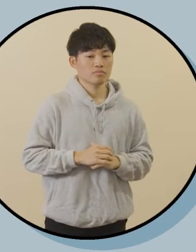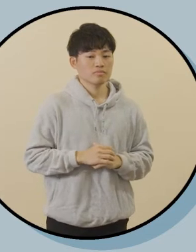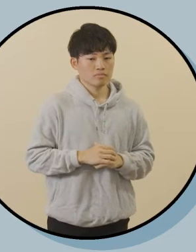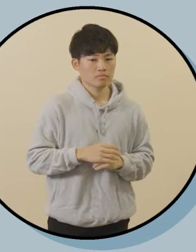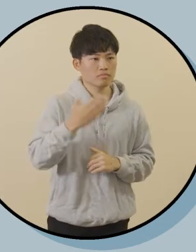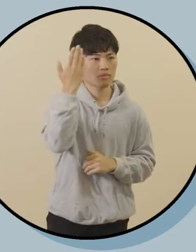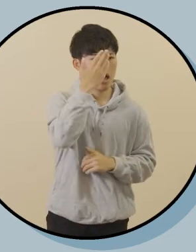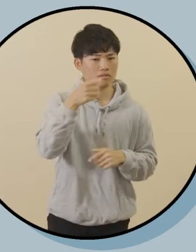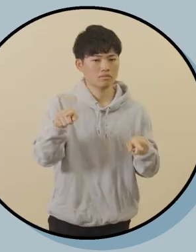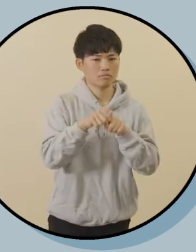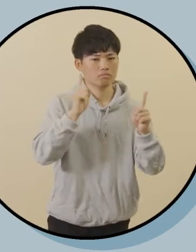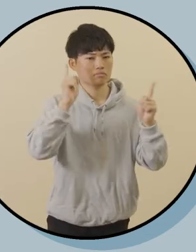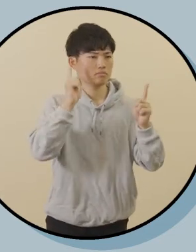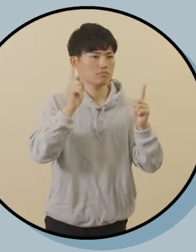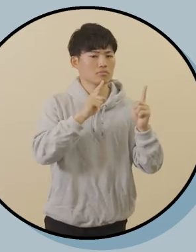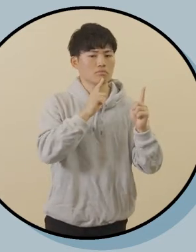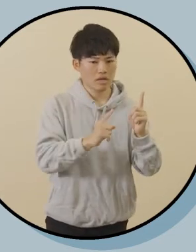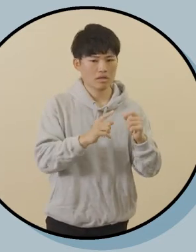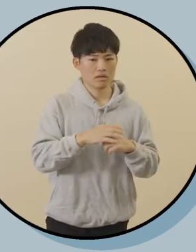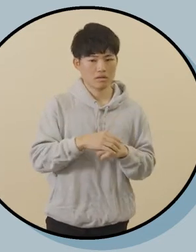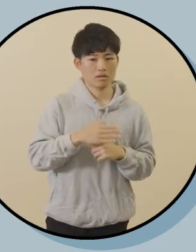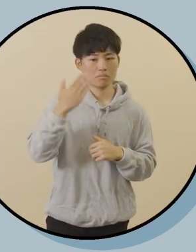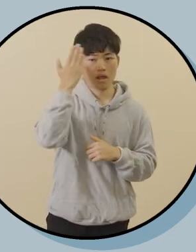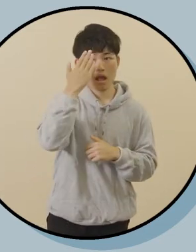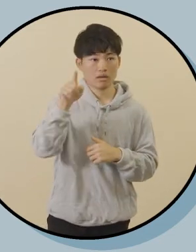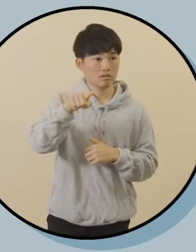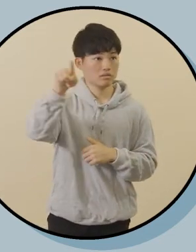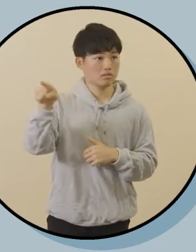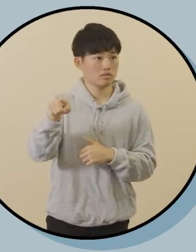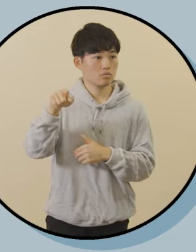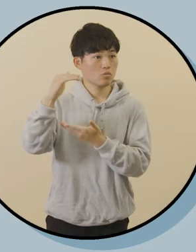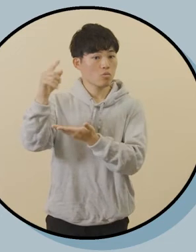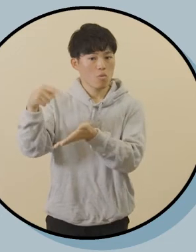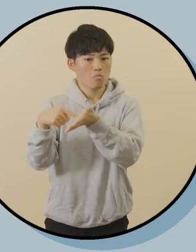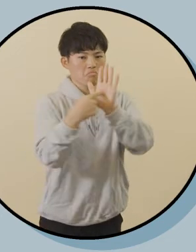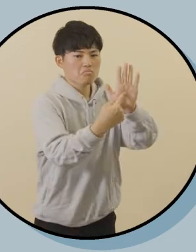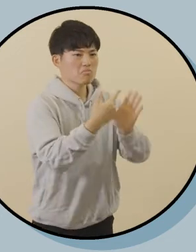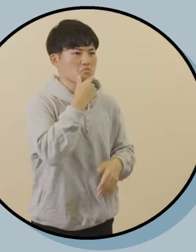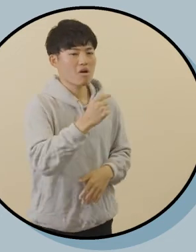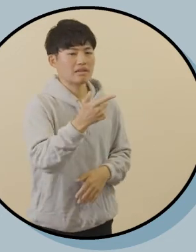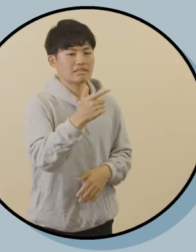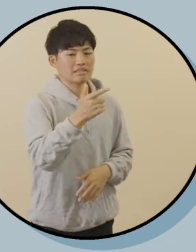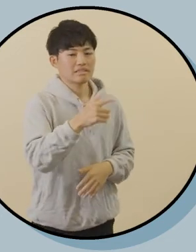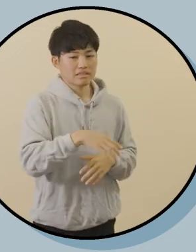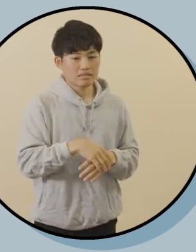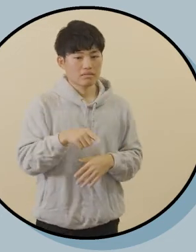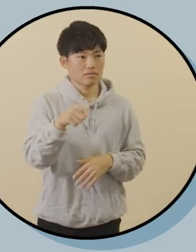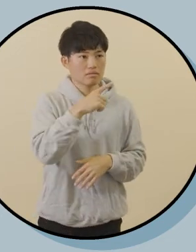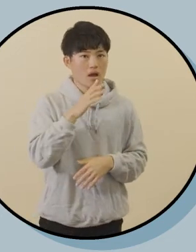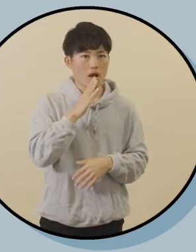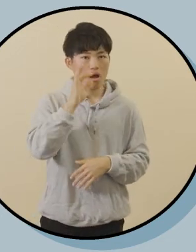ゃないですか。だから見えないものの遊ぶって、別に見えないものを強調したいというよりは、もういかに何も見てないかっていうことを知りなが